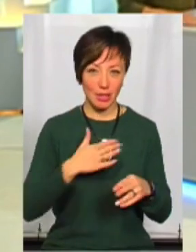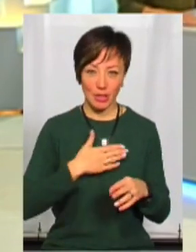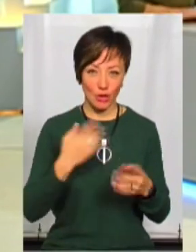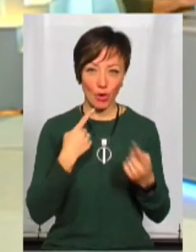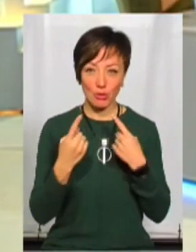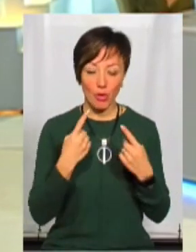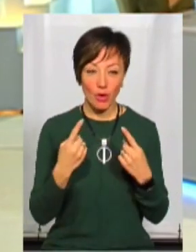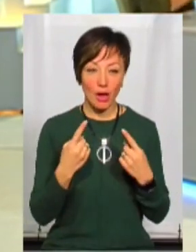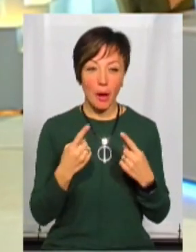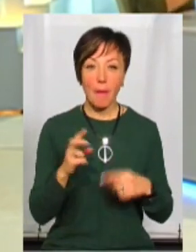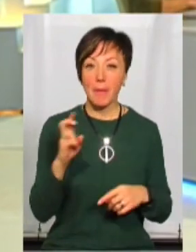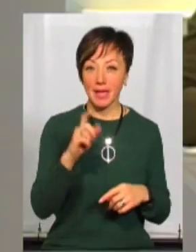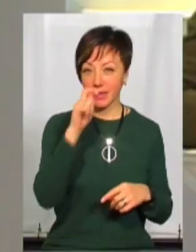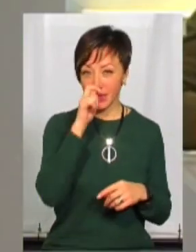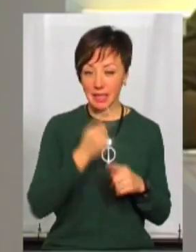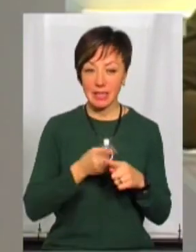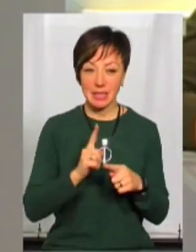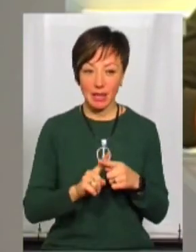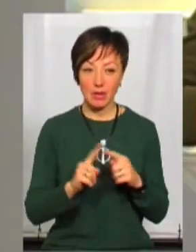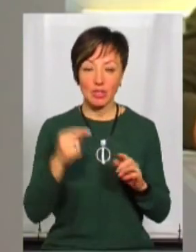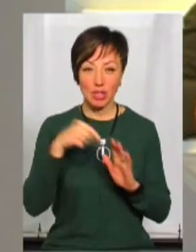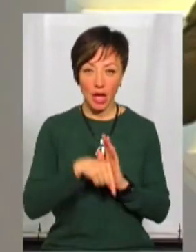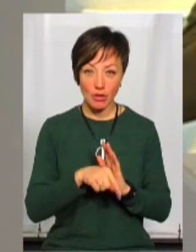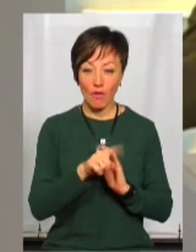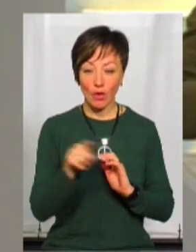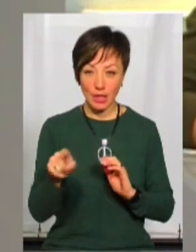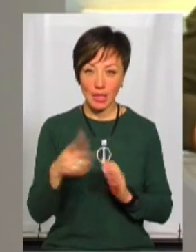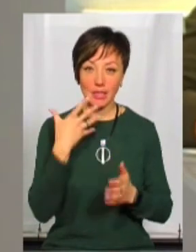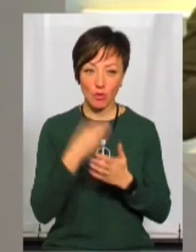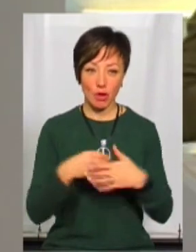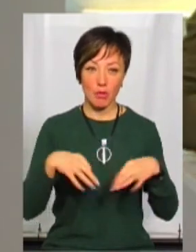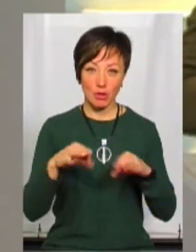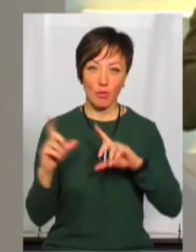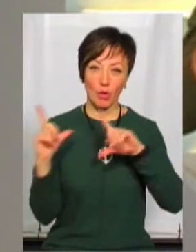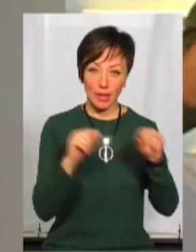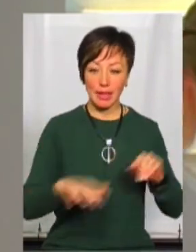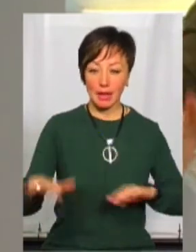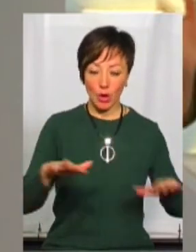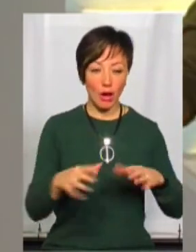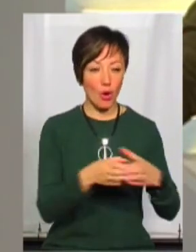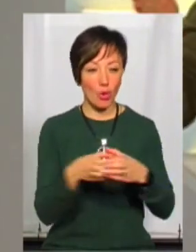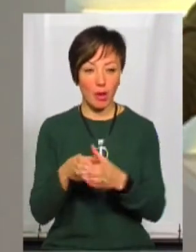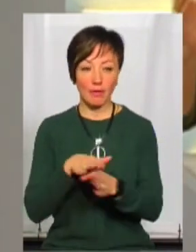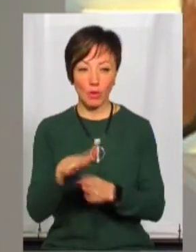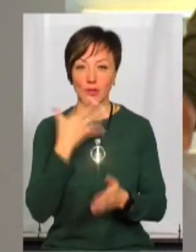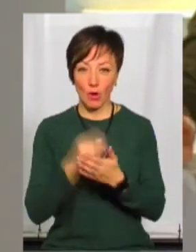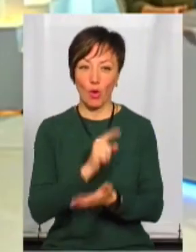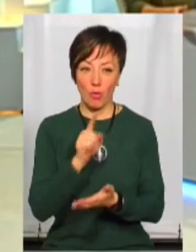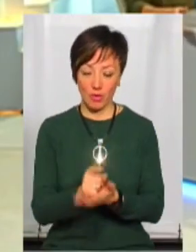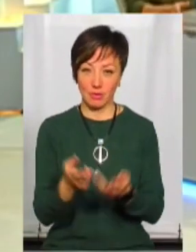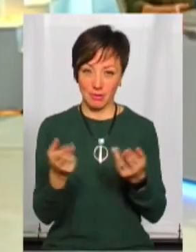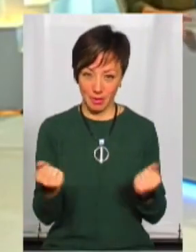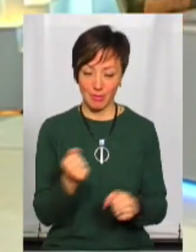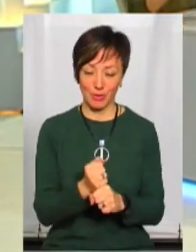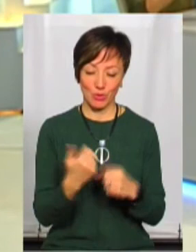нашу розмову, березень-квітень, і це буде значити, що вони вже на своїх машинах поїдуть в територіальні громади виконувати свої обов'язки.